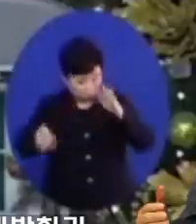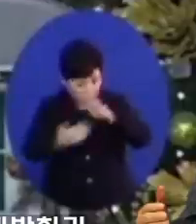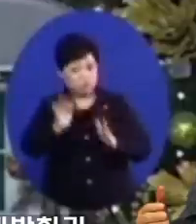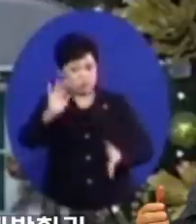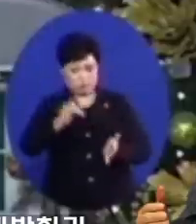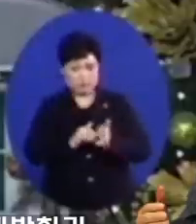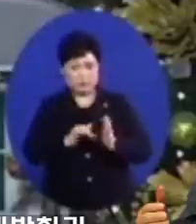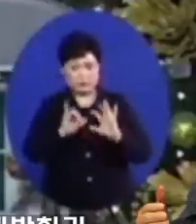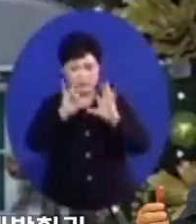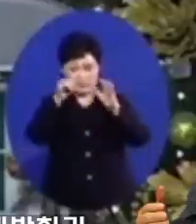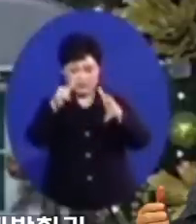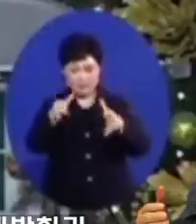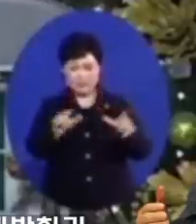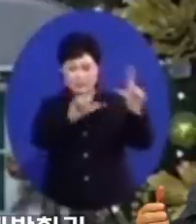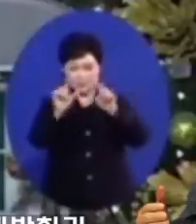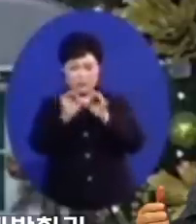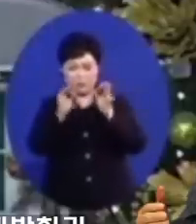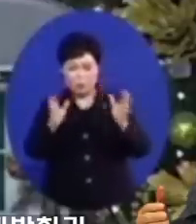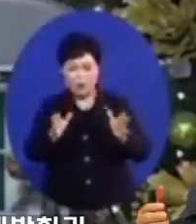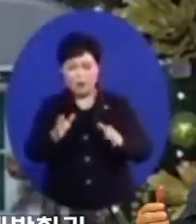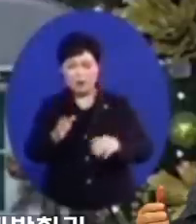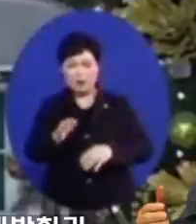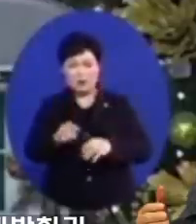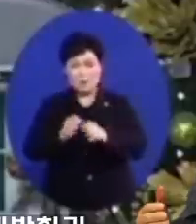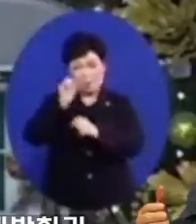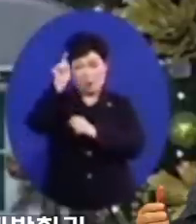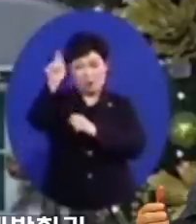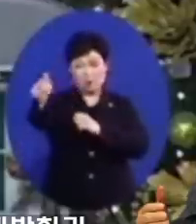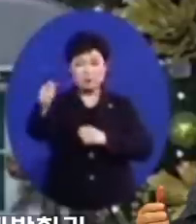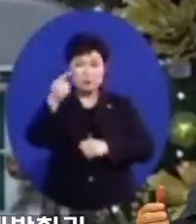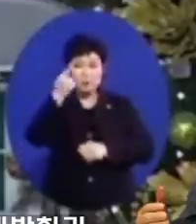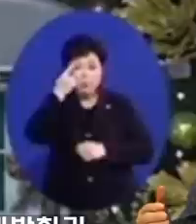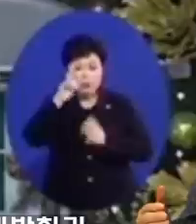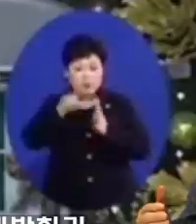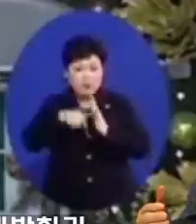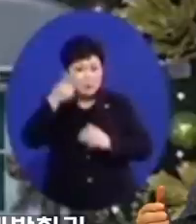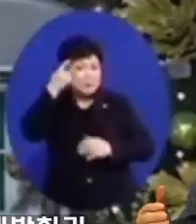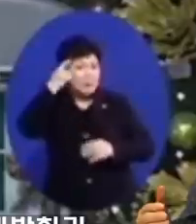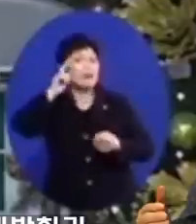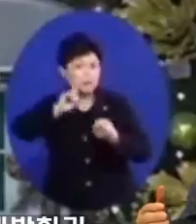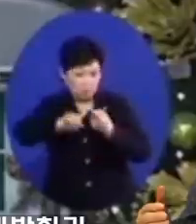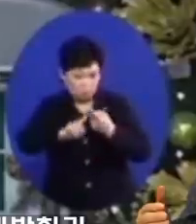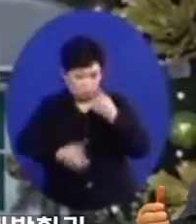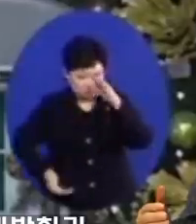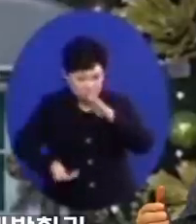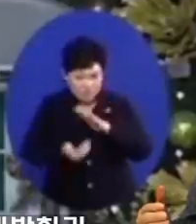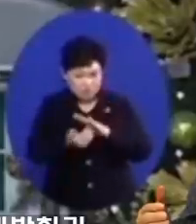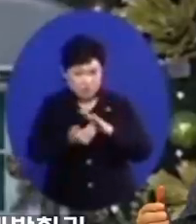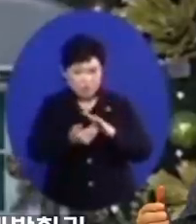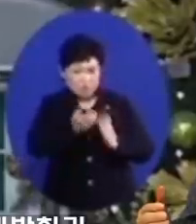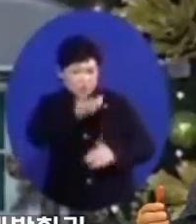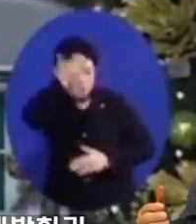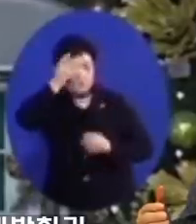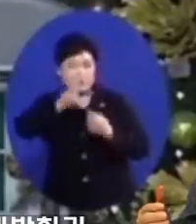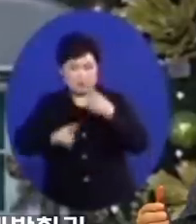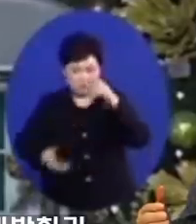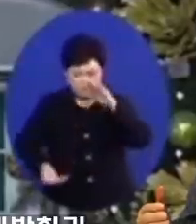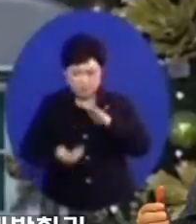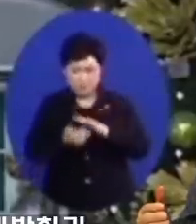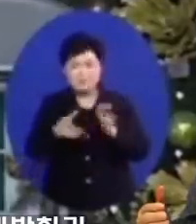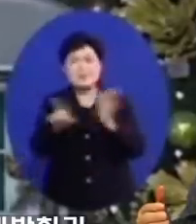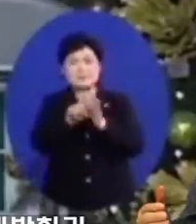이 세상에 우리가 살면서 먼 눈으로 보면은 생각하는 대로 되고 꿈꾼 대로 되고 믿은 대로